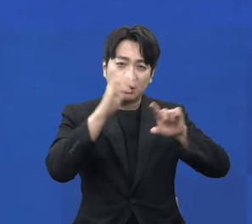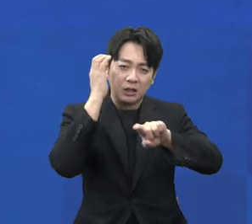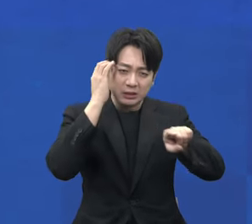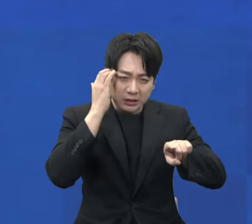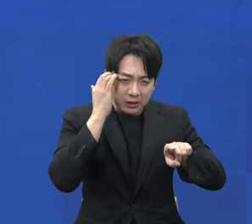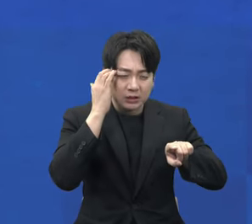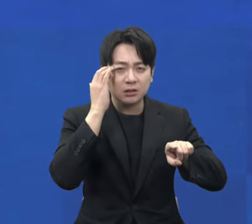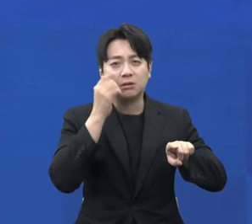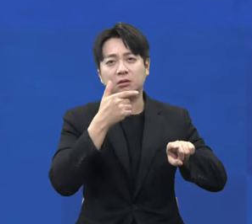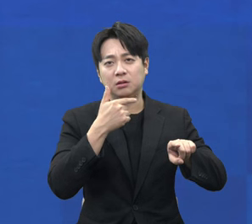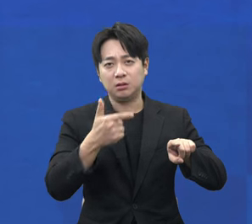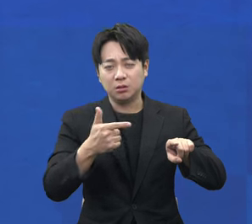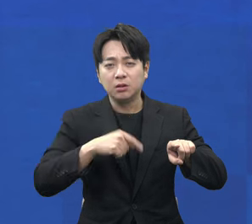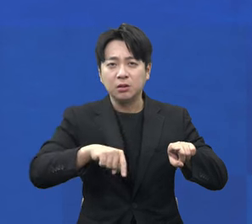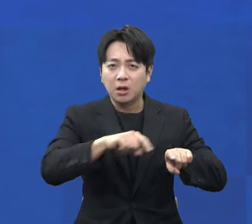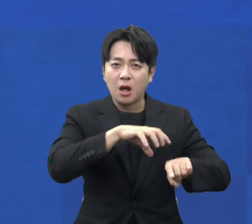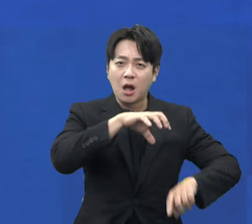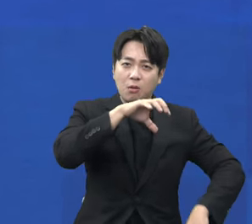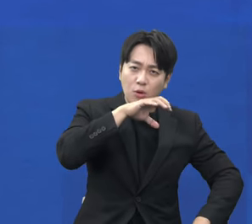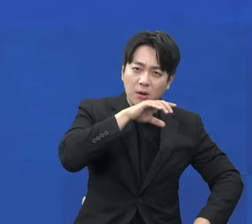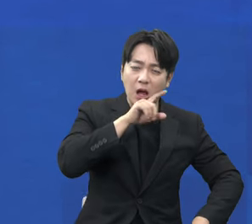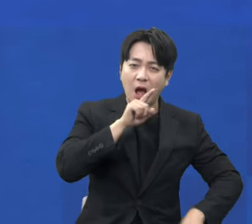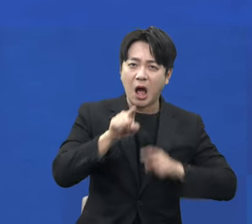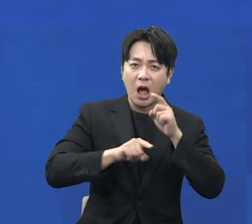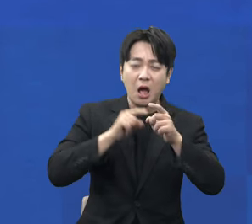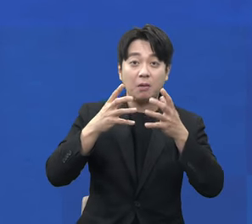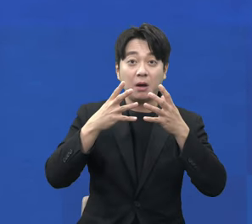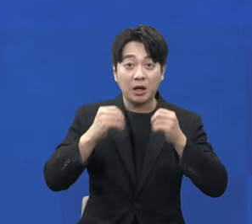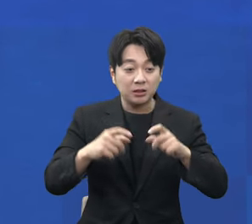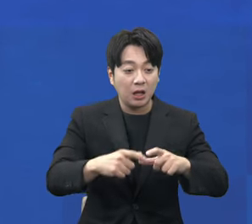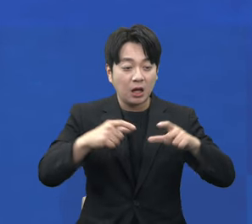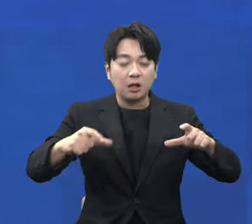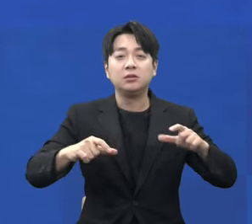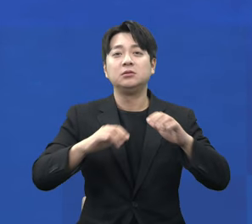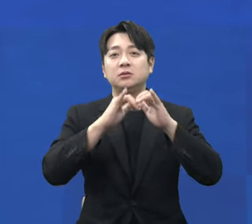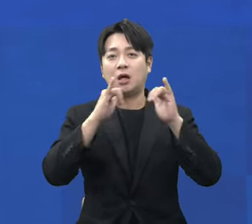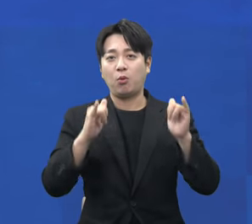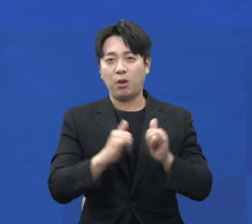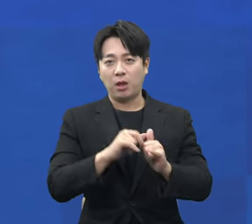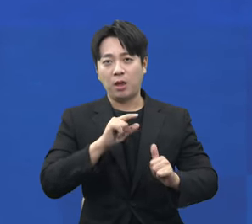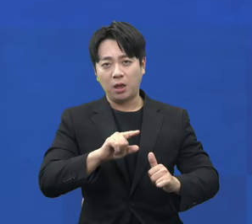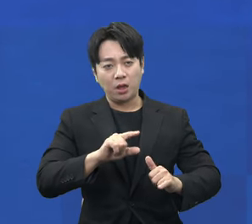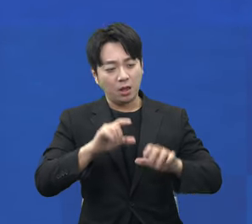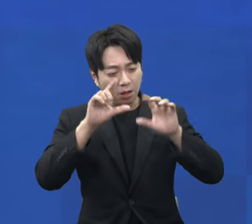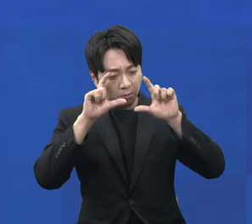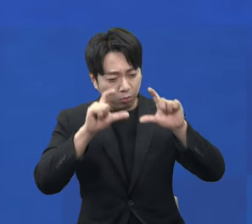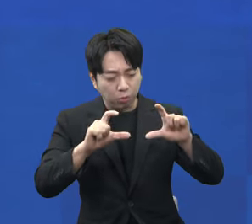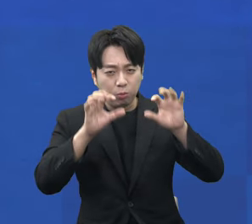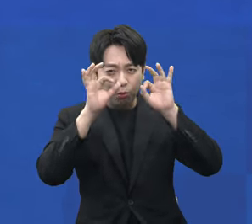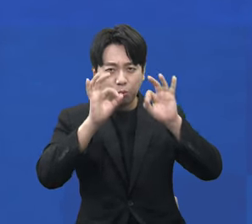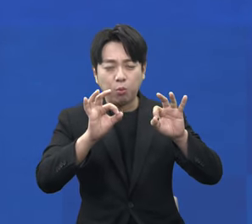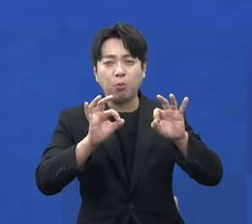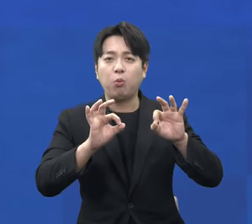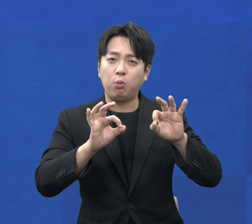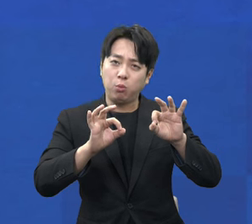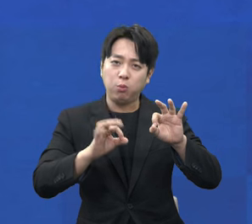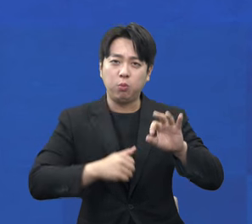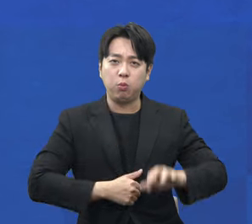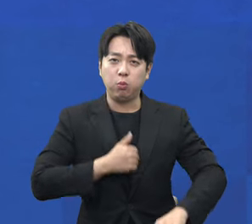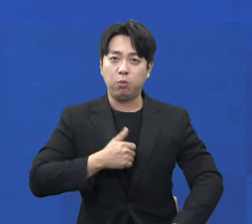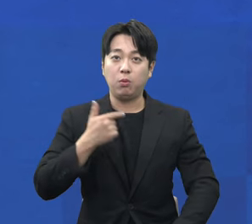청년들의 아우성이 계속되는 작금의 현실에 깊은 분노를 느낍니다. 우리 청년들은